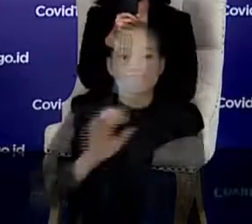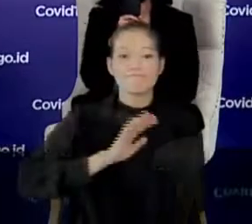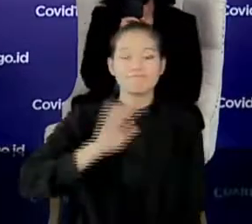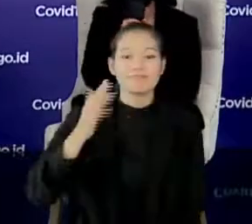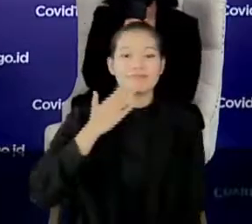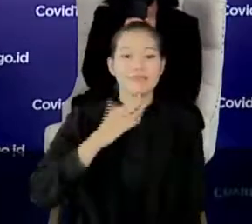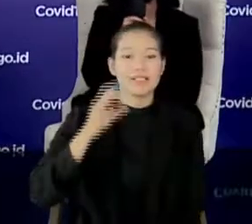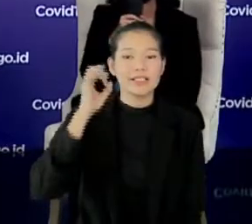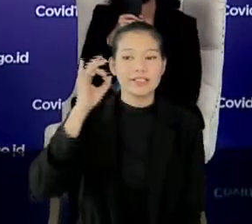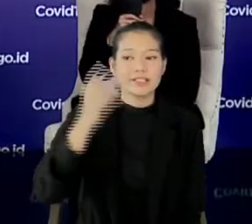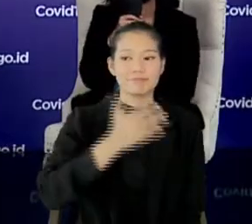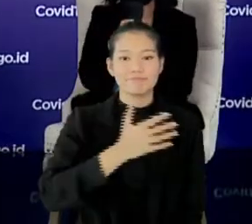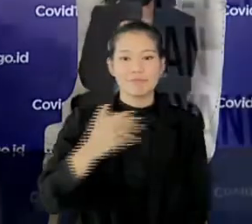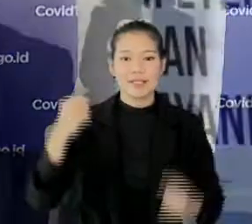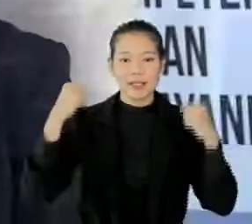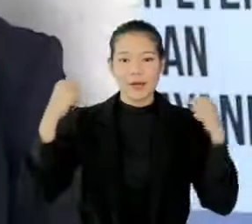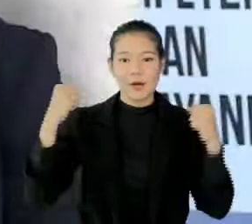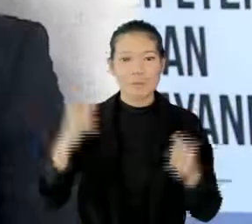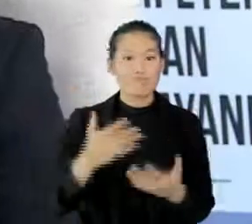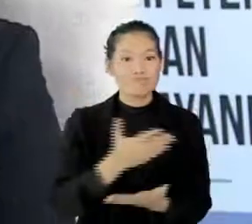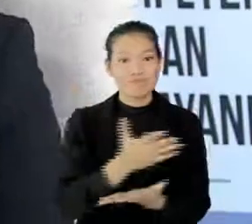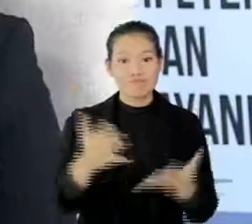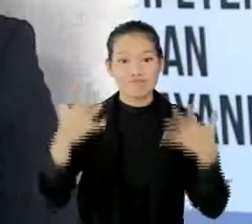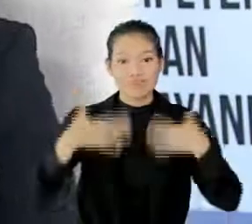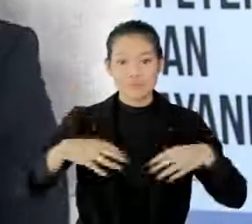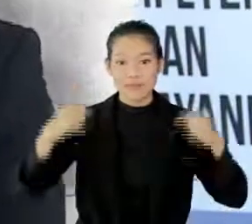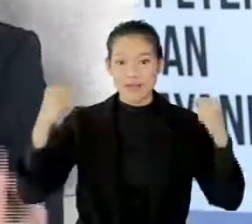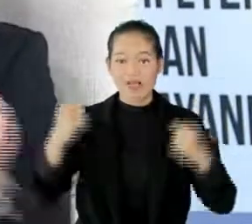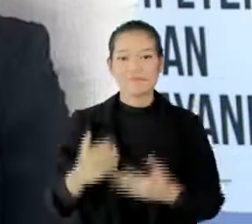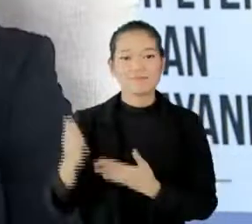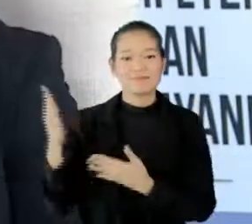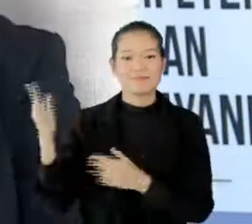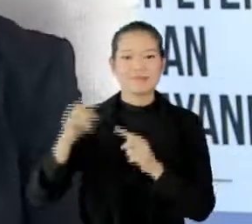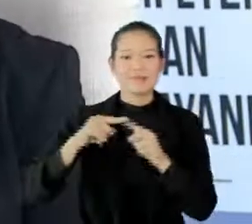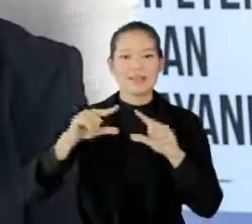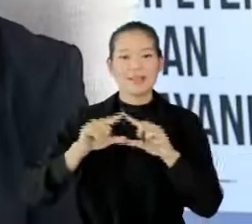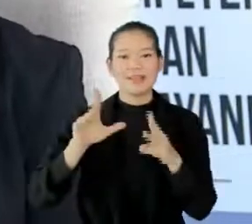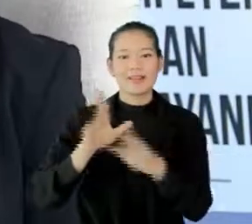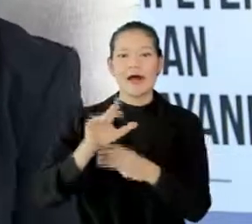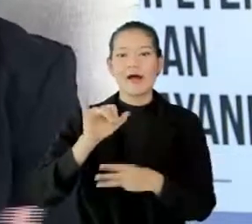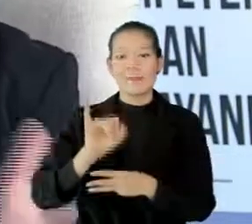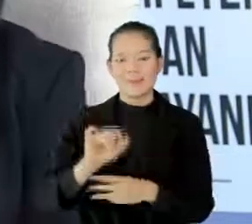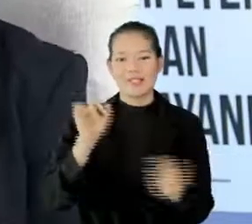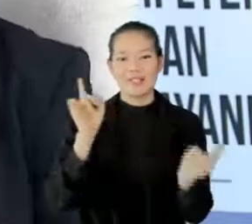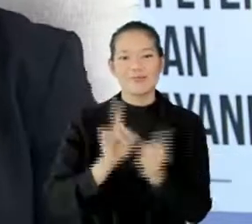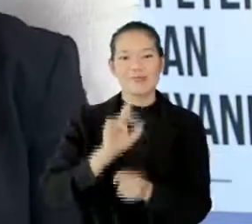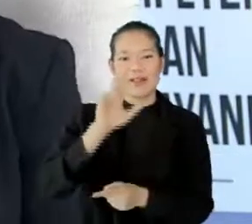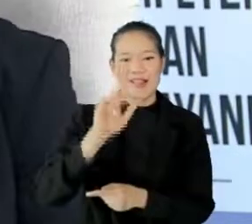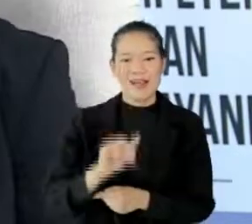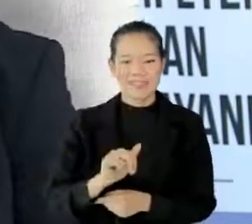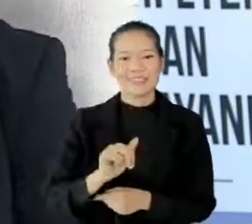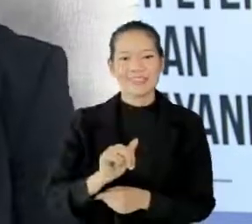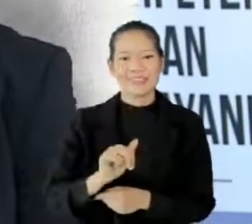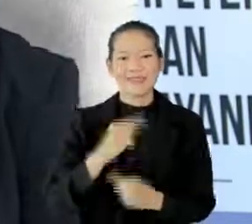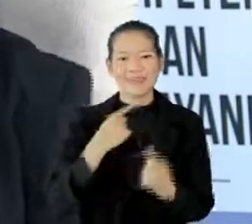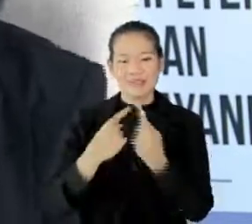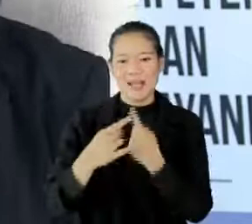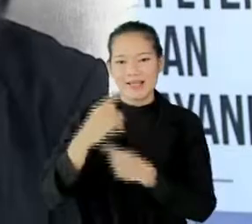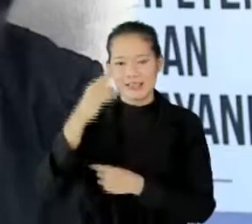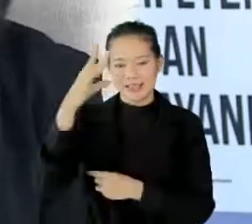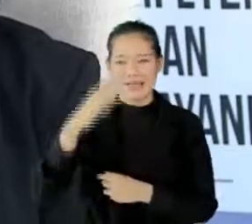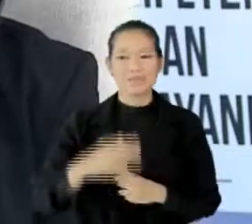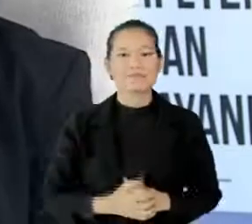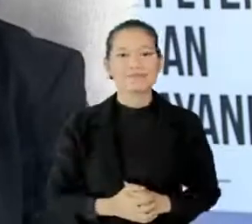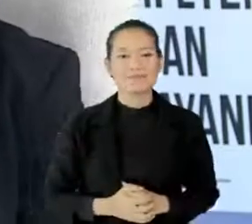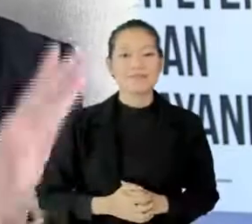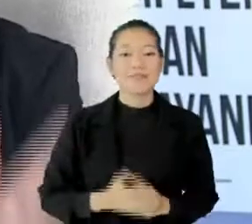Halo, selamat siang Sobat Tangguh, apa kabar? Senang sekali saya Tami Kartanegara dapat bertemu Anda kembali dalam dialog siang hari